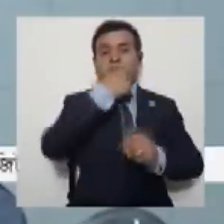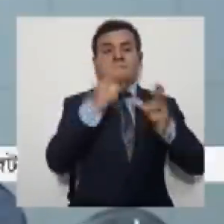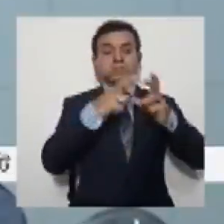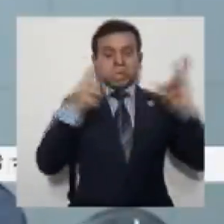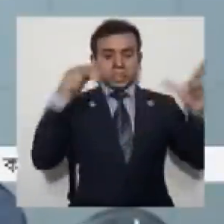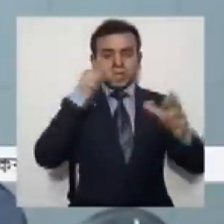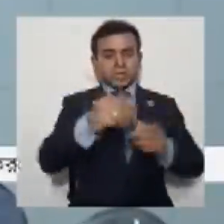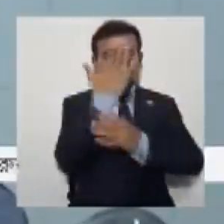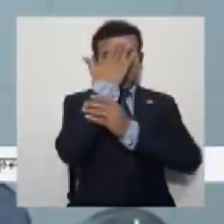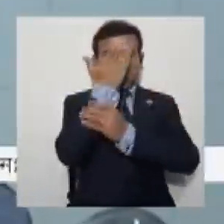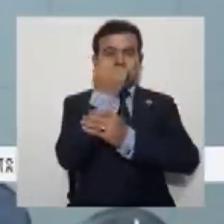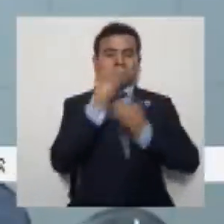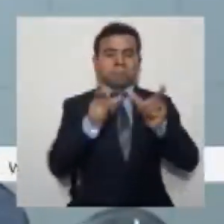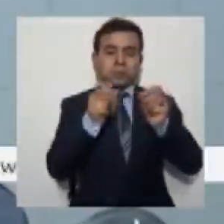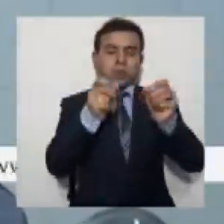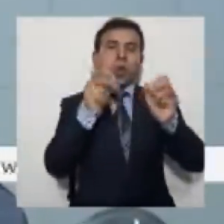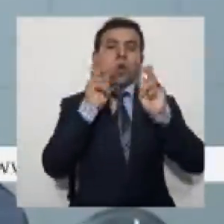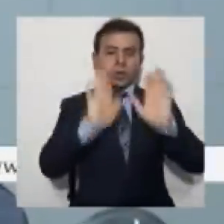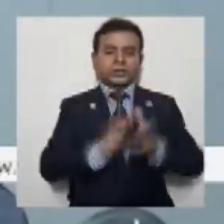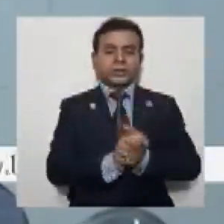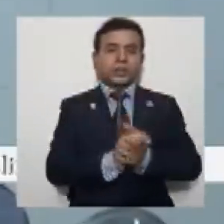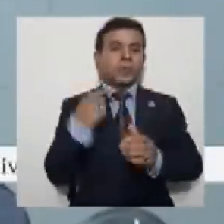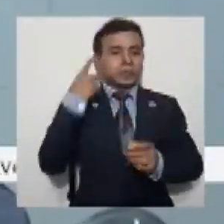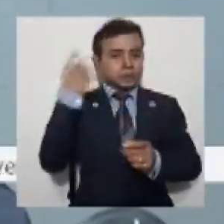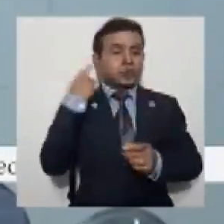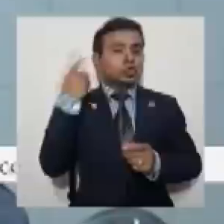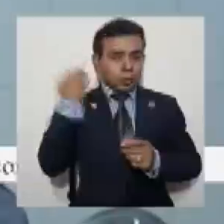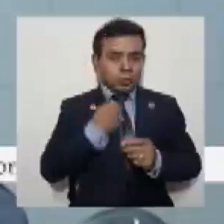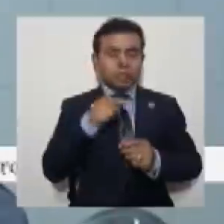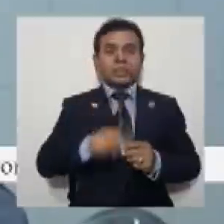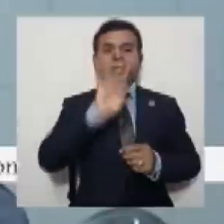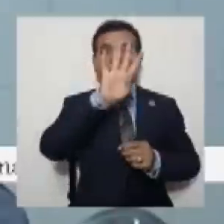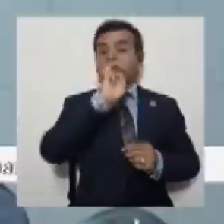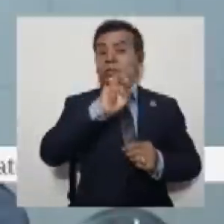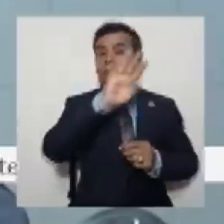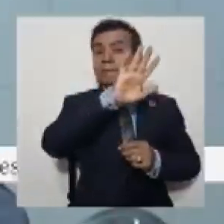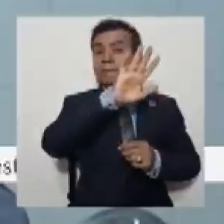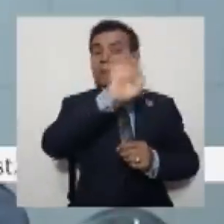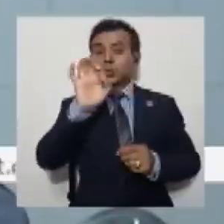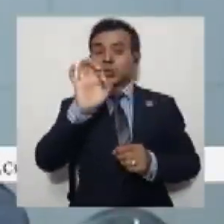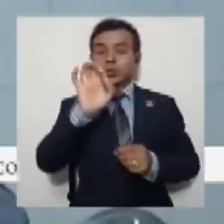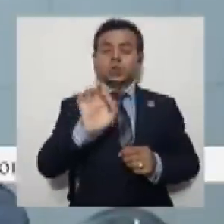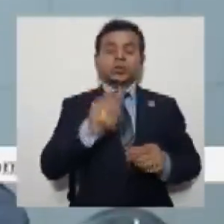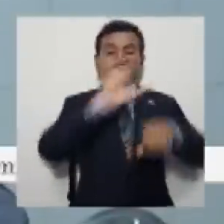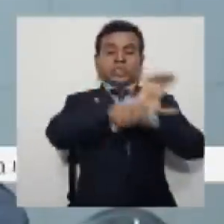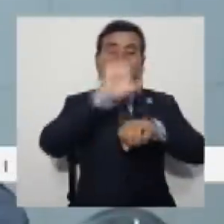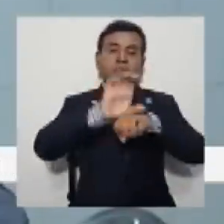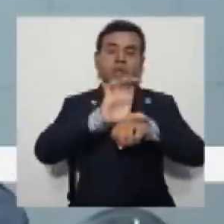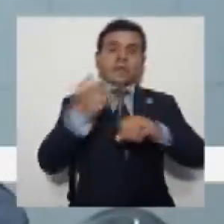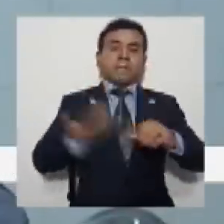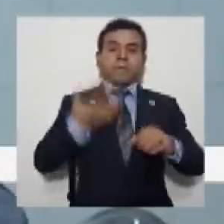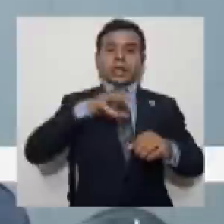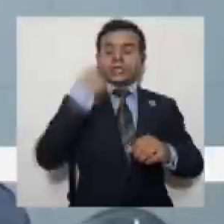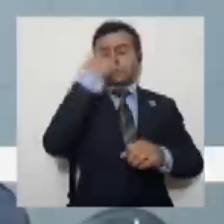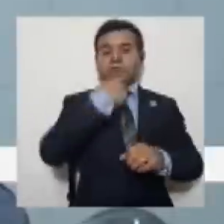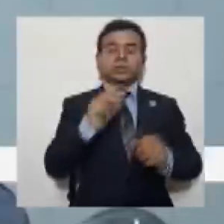4,500 ব্যক্তি আক্রান্ত হয়েছে। আমি একটি তুলনামূলক চিত্র আপনাদের সামনে